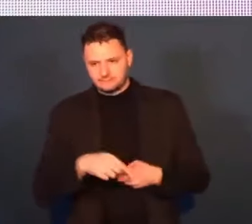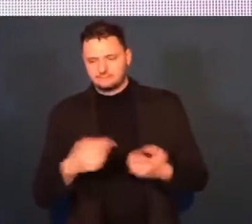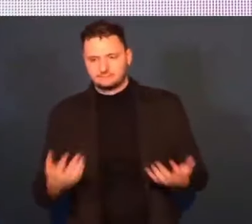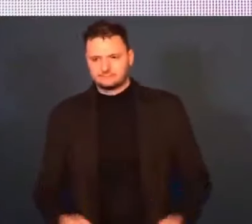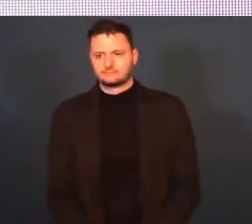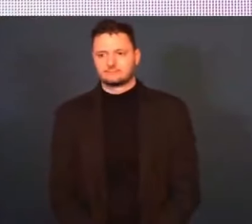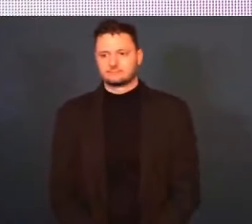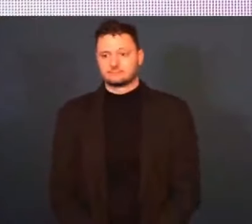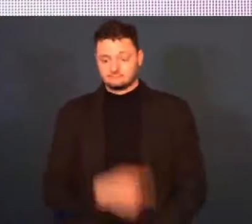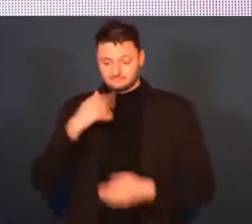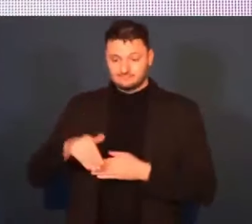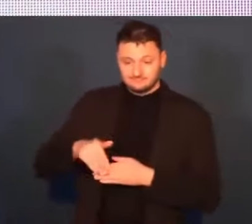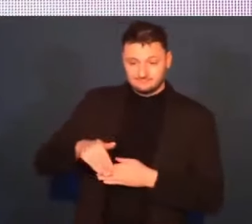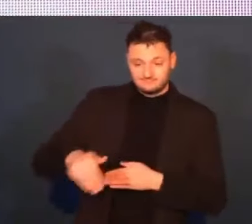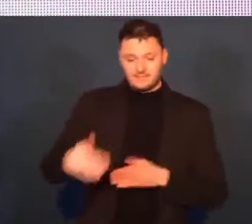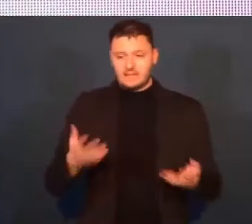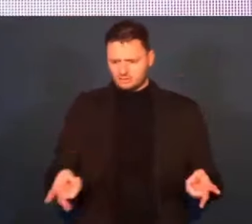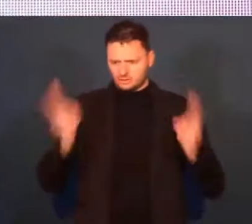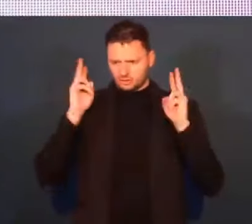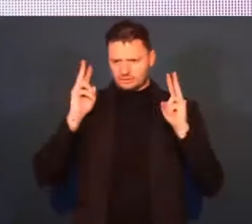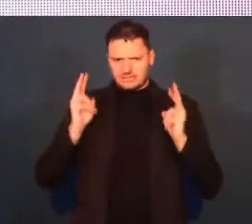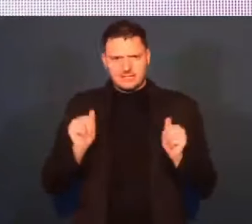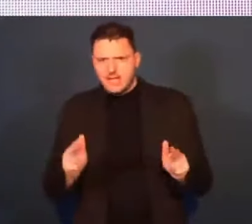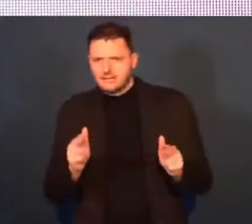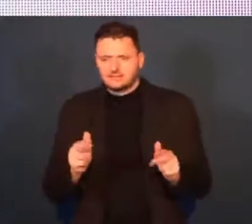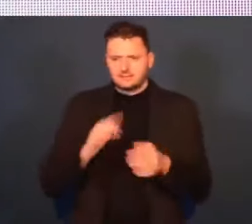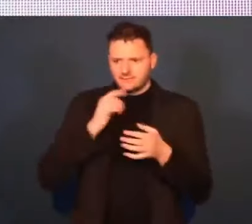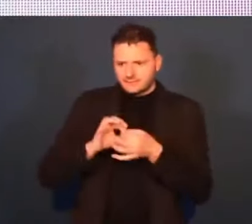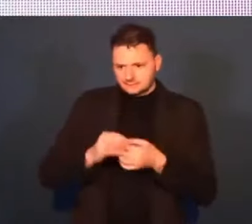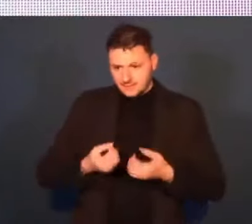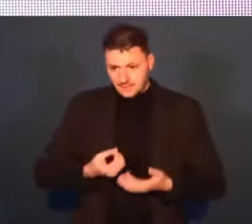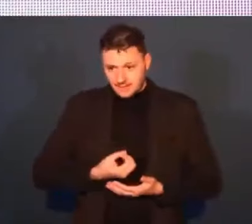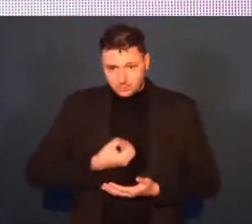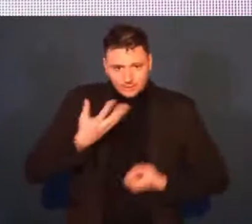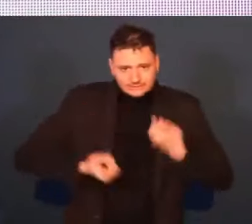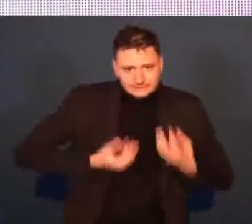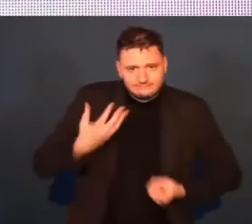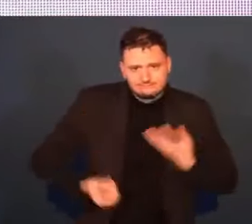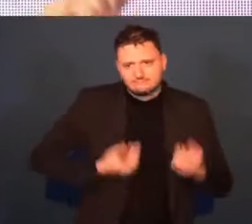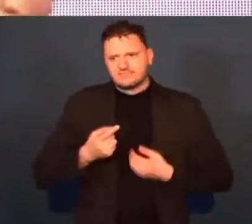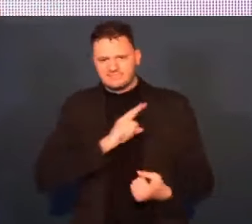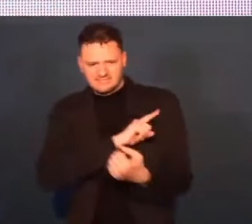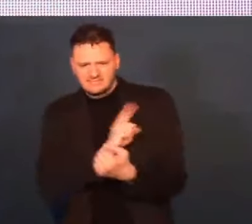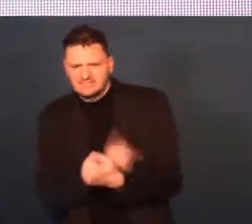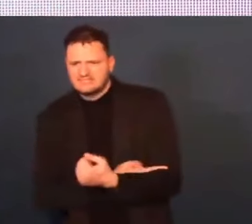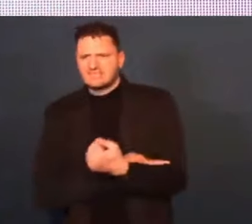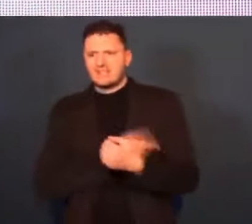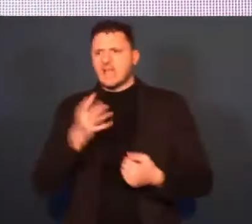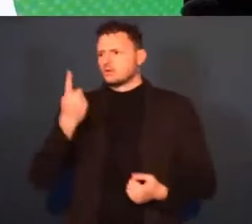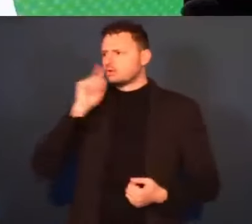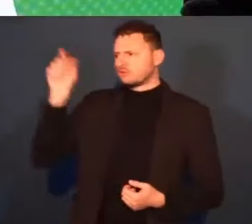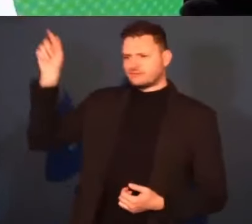Решенията, които ще трябва да взимате два дена и ще костват емоции, усилия. Един човек, ако трябва да ги вземе, ще отнема 5 минути, нали така? Подписват се ни документи и това